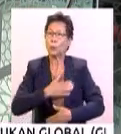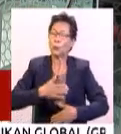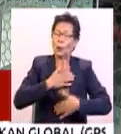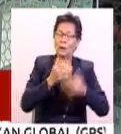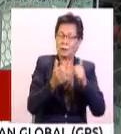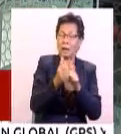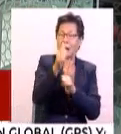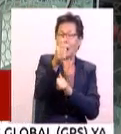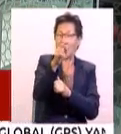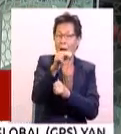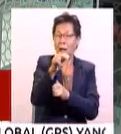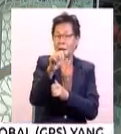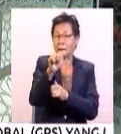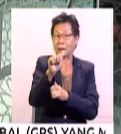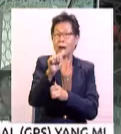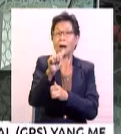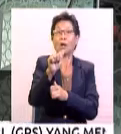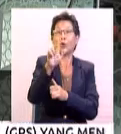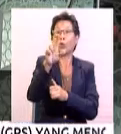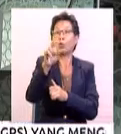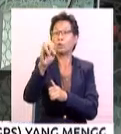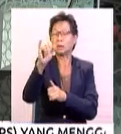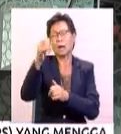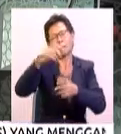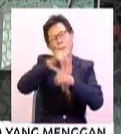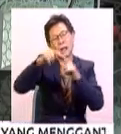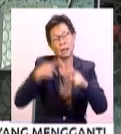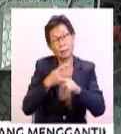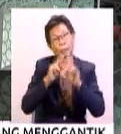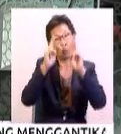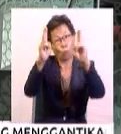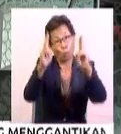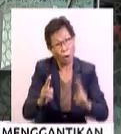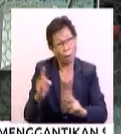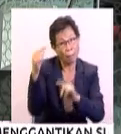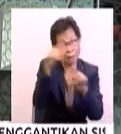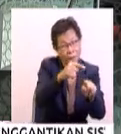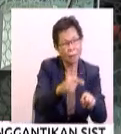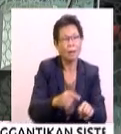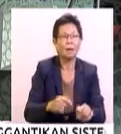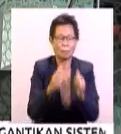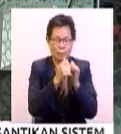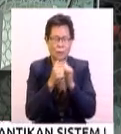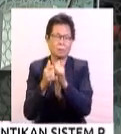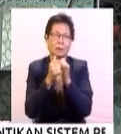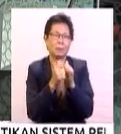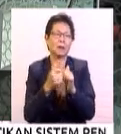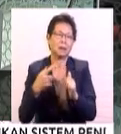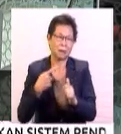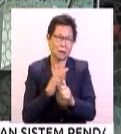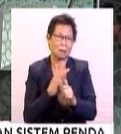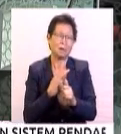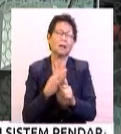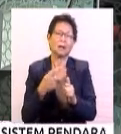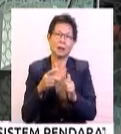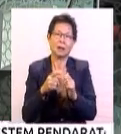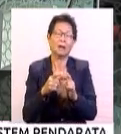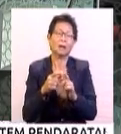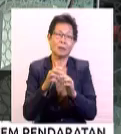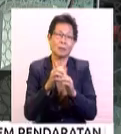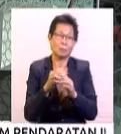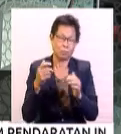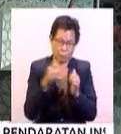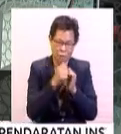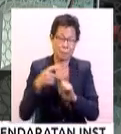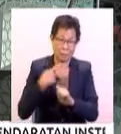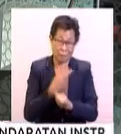Andalusia sebabnya apabila kita melakukan umrah tu, mutawif memang akan bersama dengan kita. Kemudian selepas tu